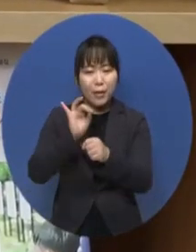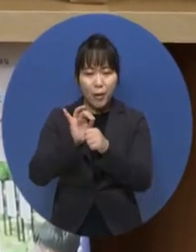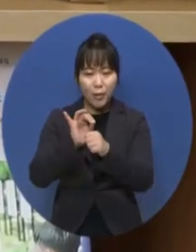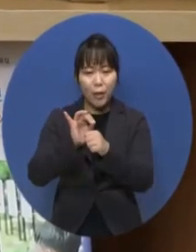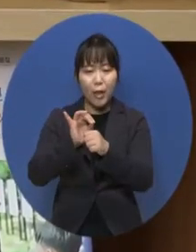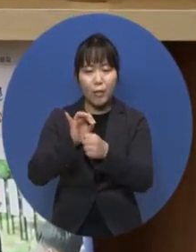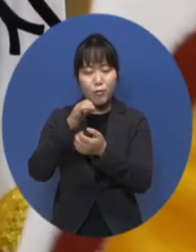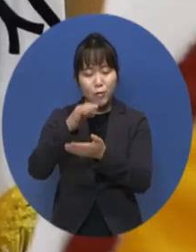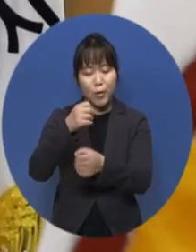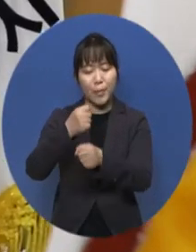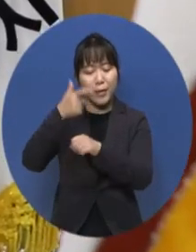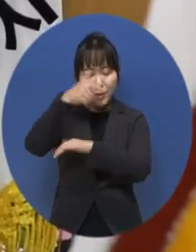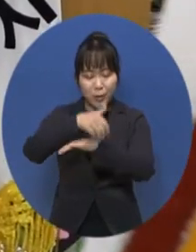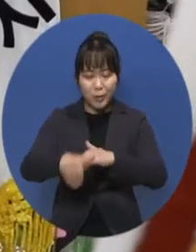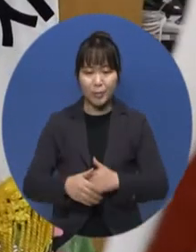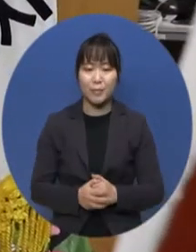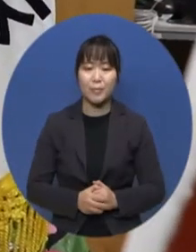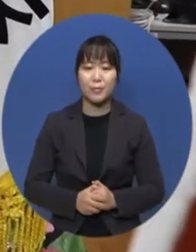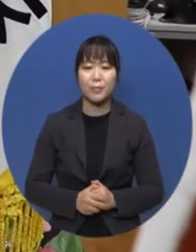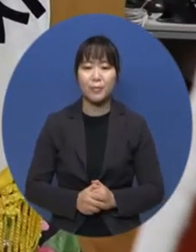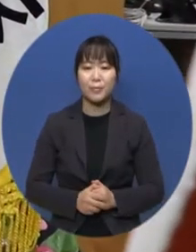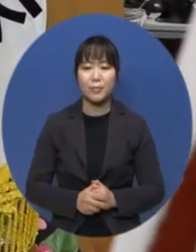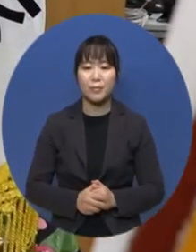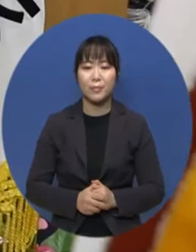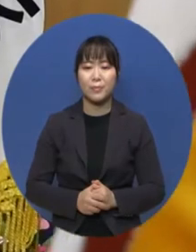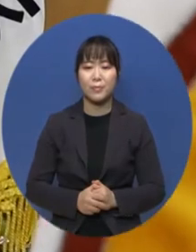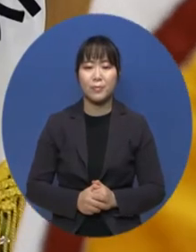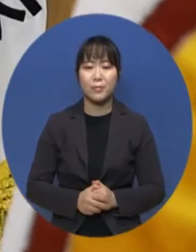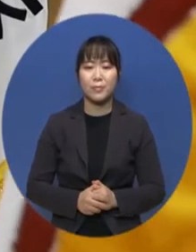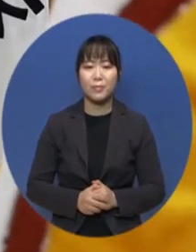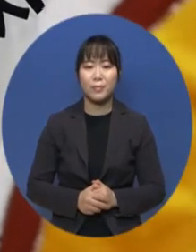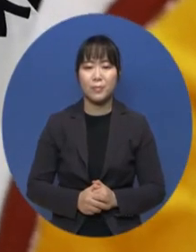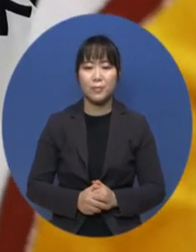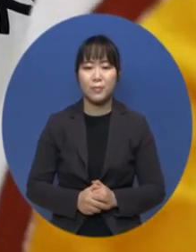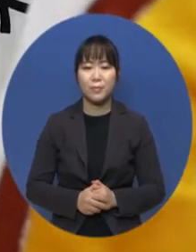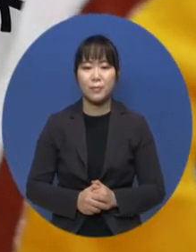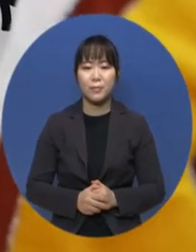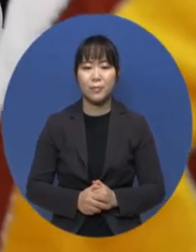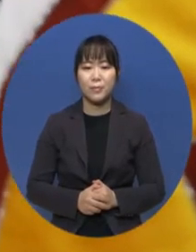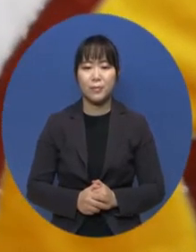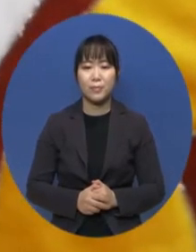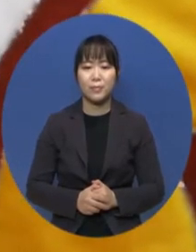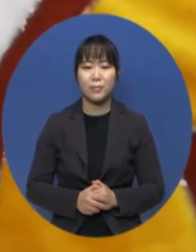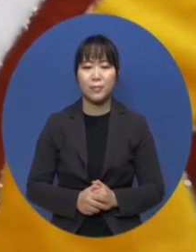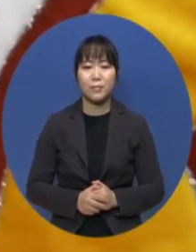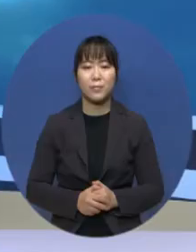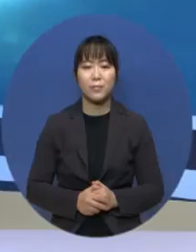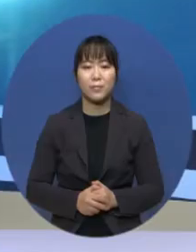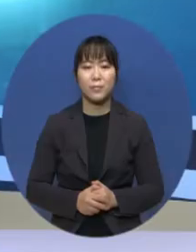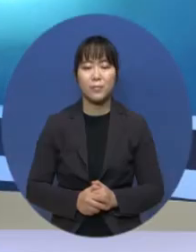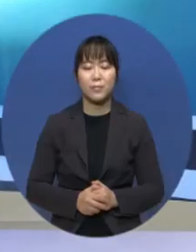유산으로 만들어갈 계획입니다. 복지TV 뉴스 이소영입니다.